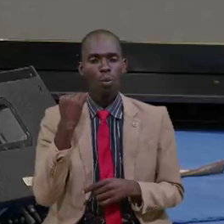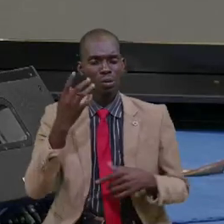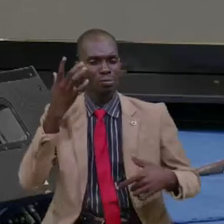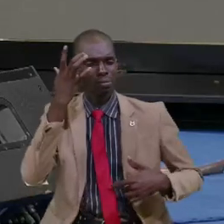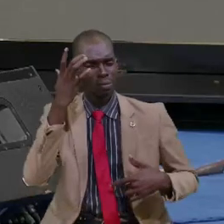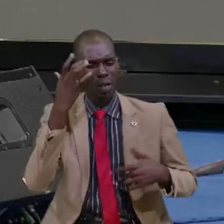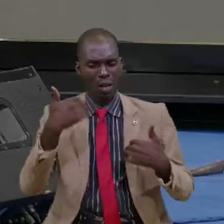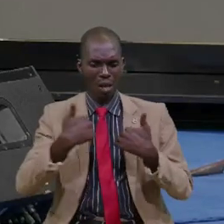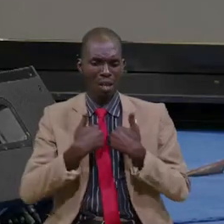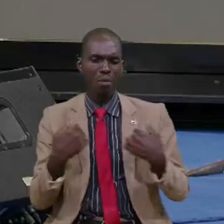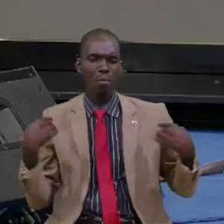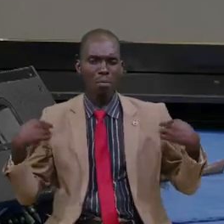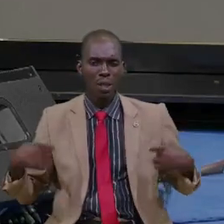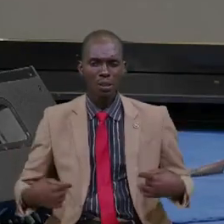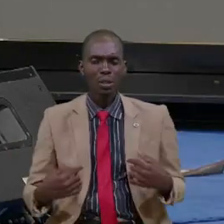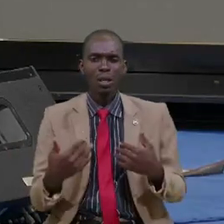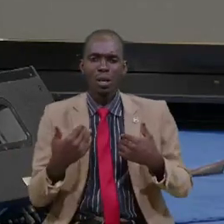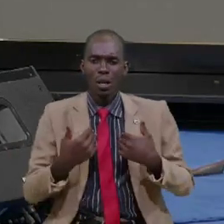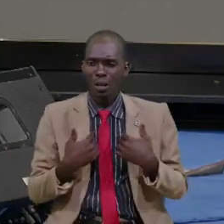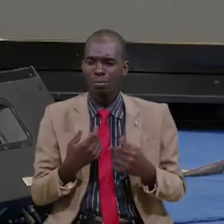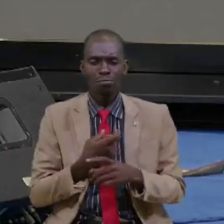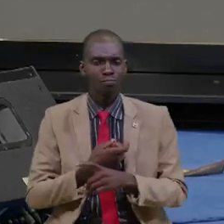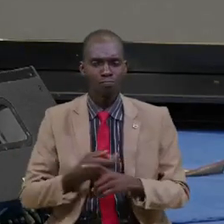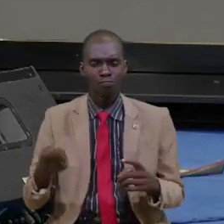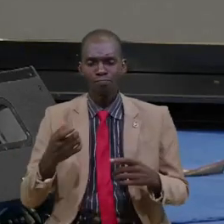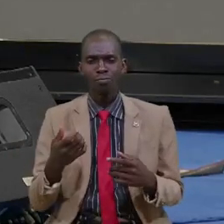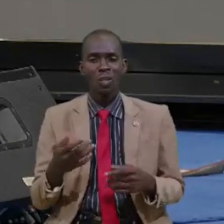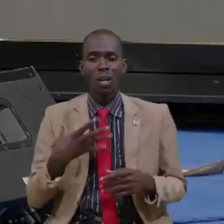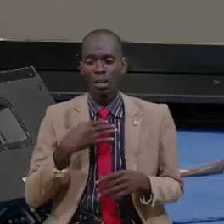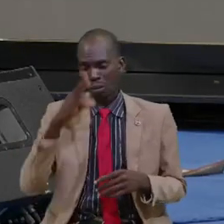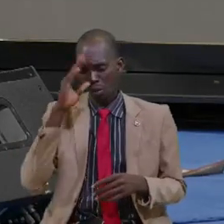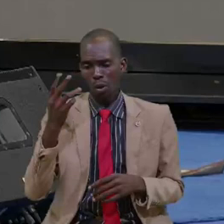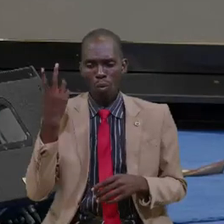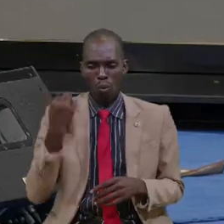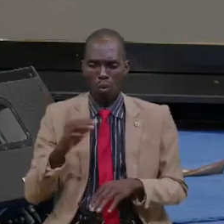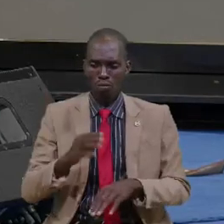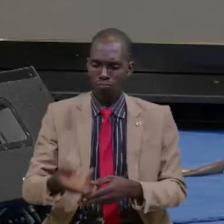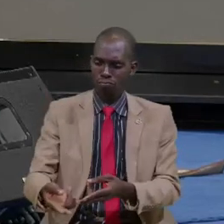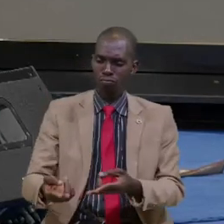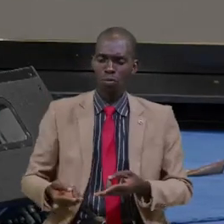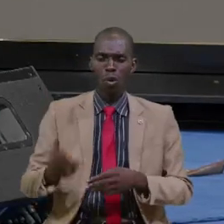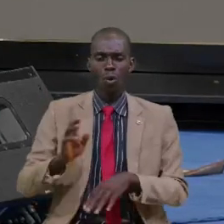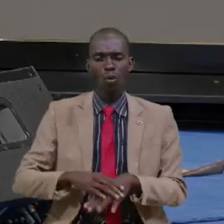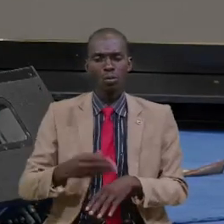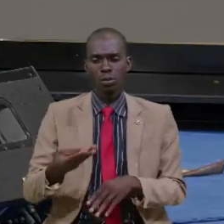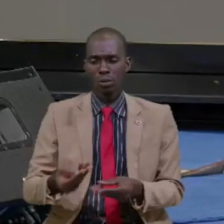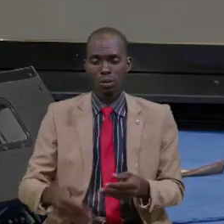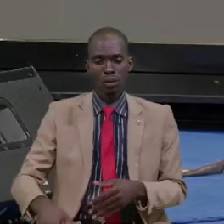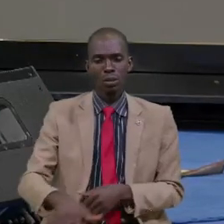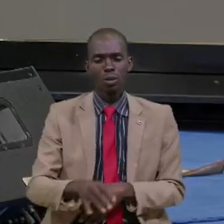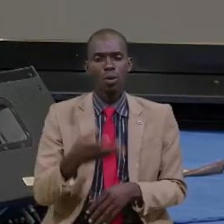malade. Il avait des douleurs. Il avait des plaies. Il roulait par terre dans